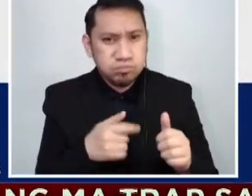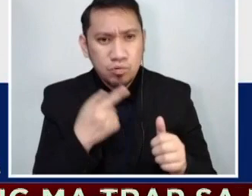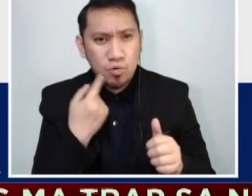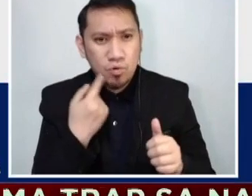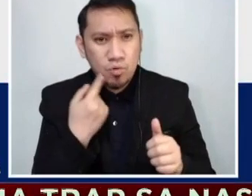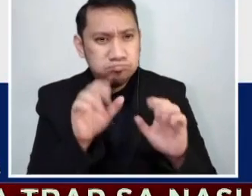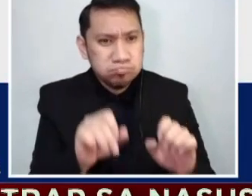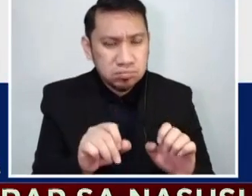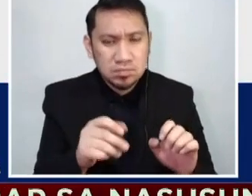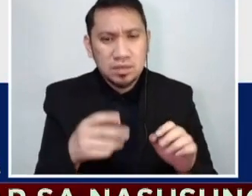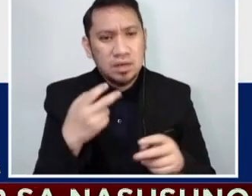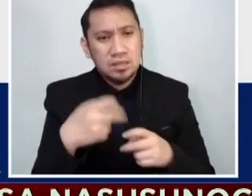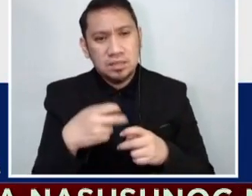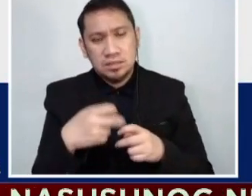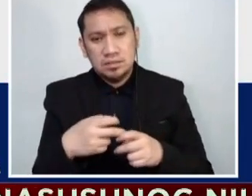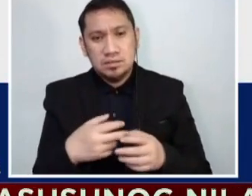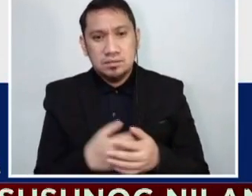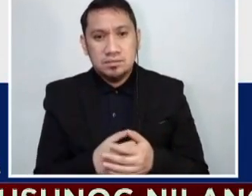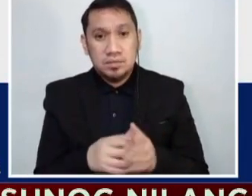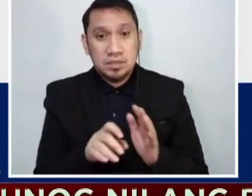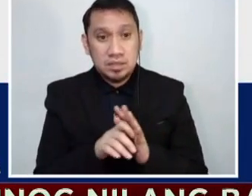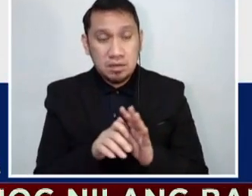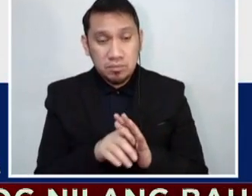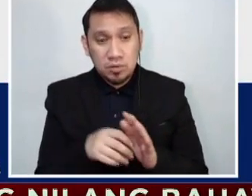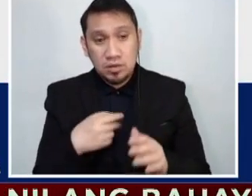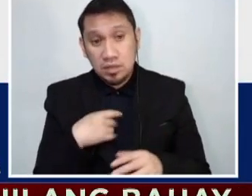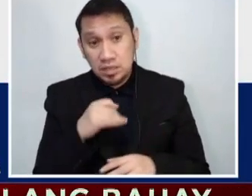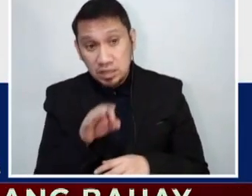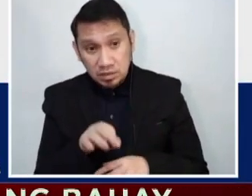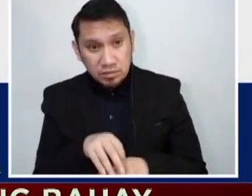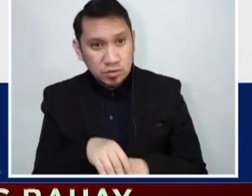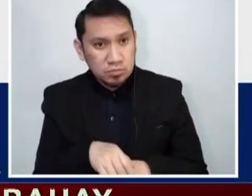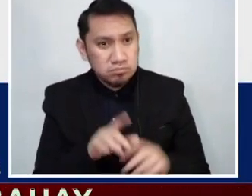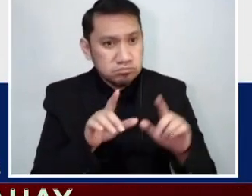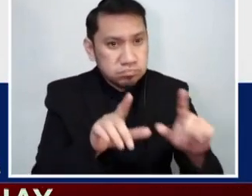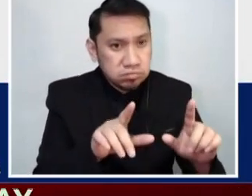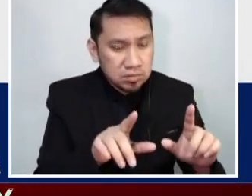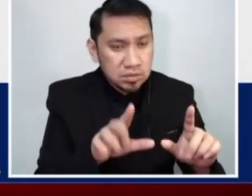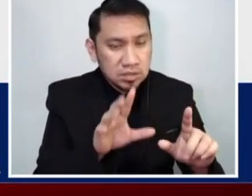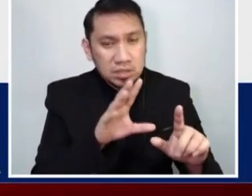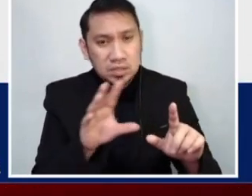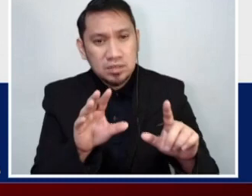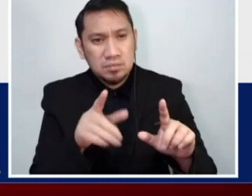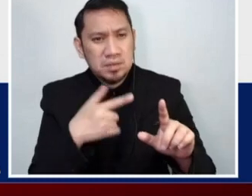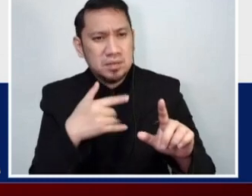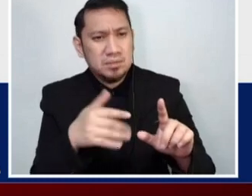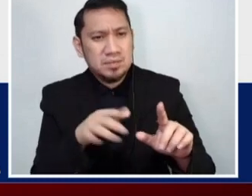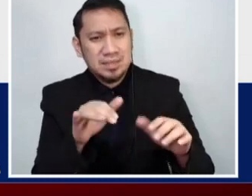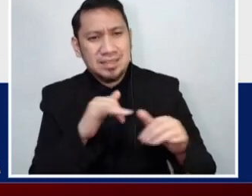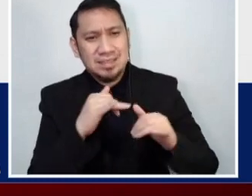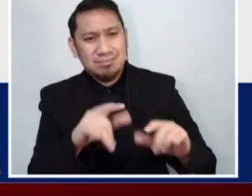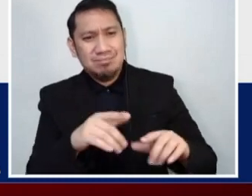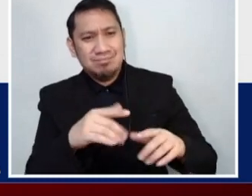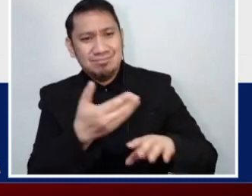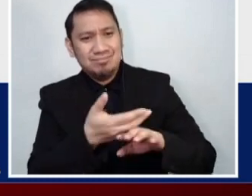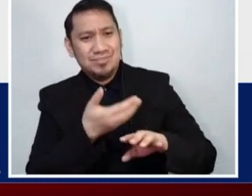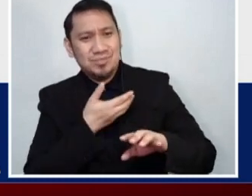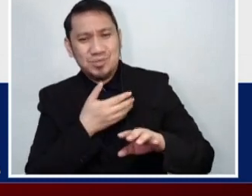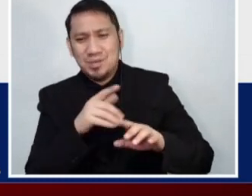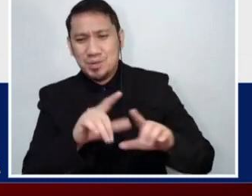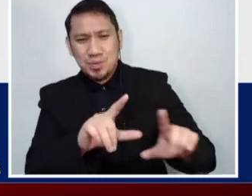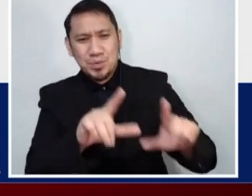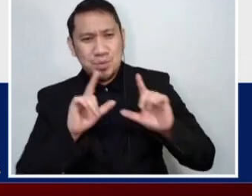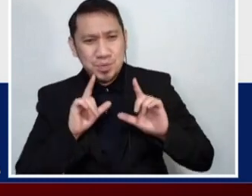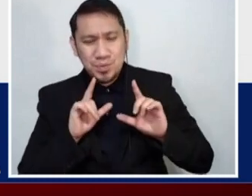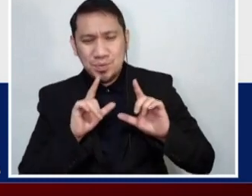parang pag nanunuro ka ng ibang tao tapos yung ibang kamay mo, ibang daliri mo nakaturo sa'yo. Diba? So, yes.